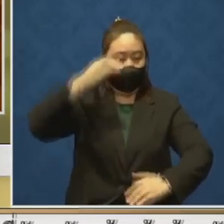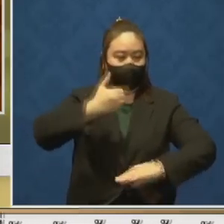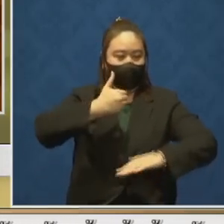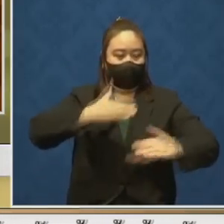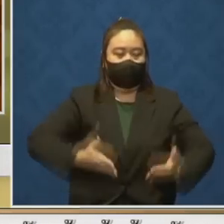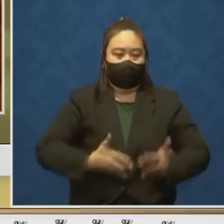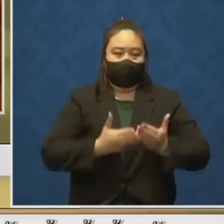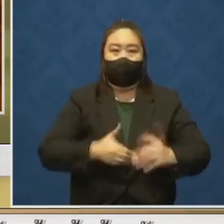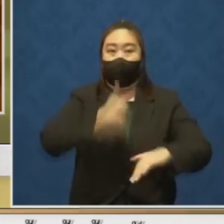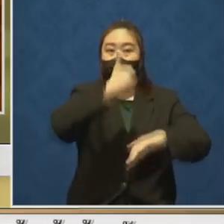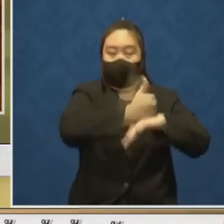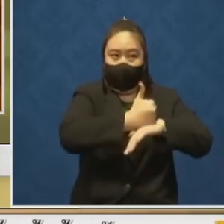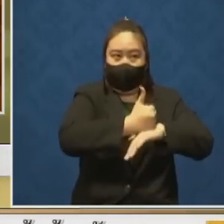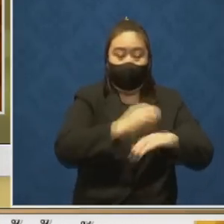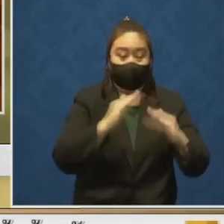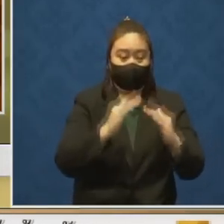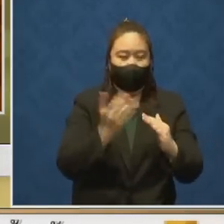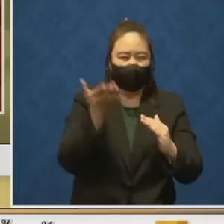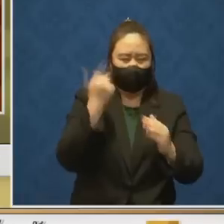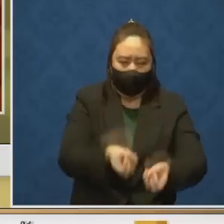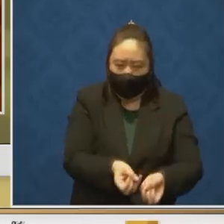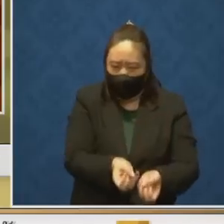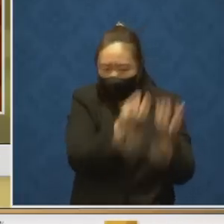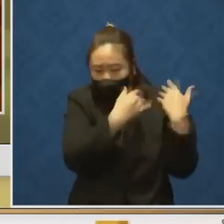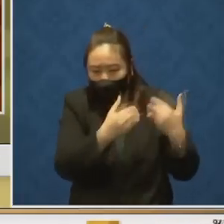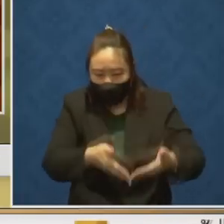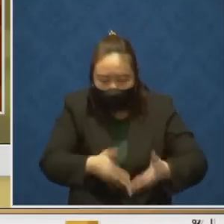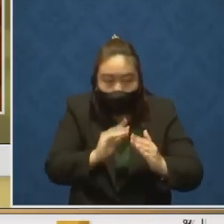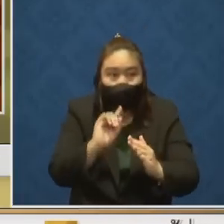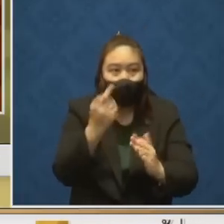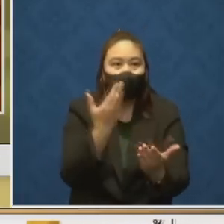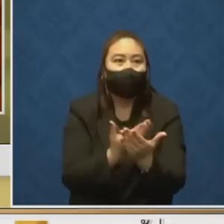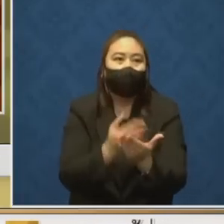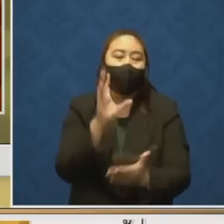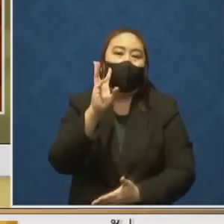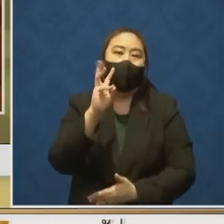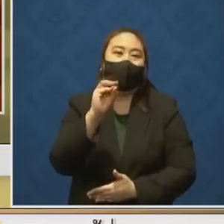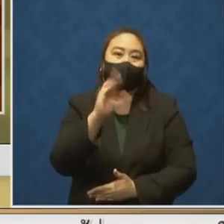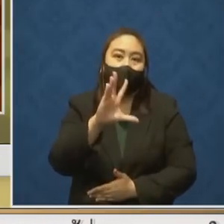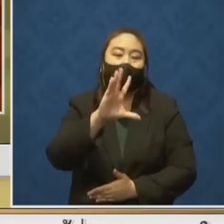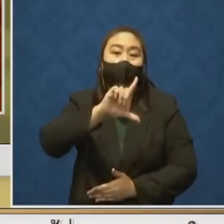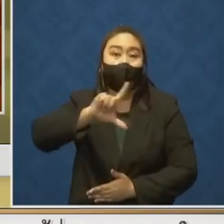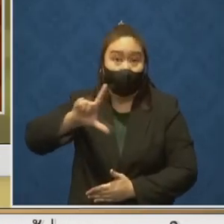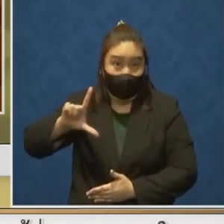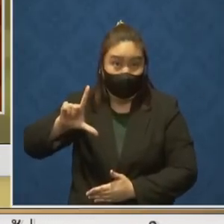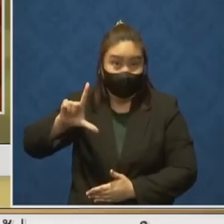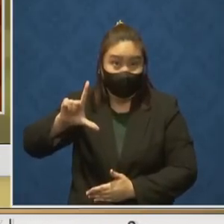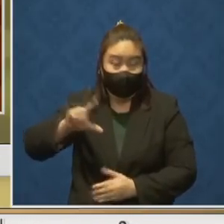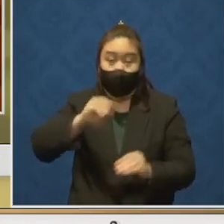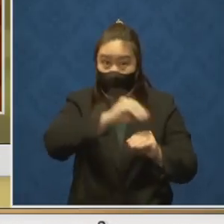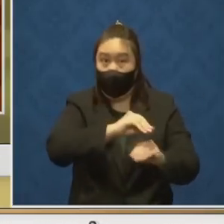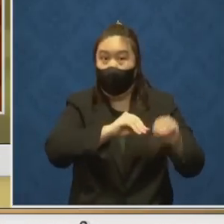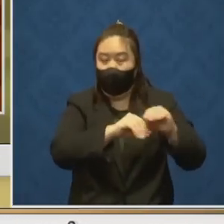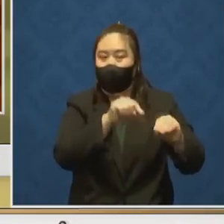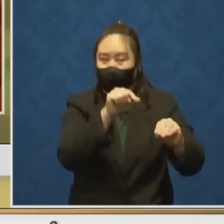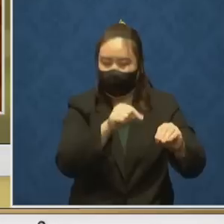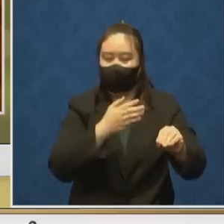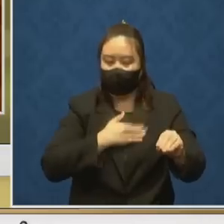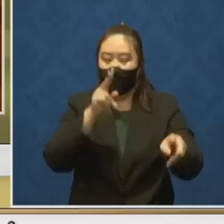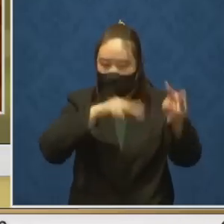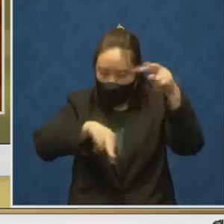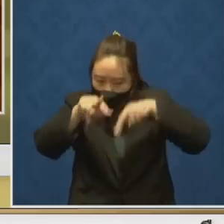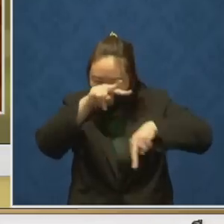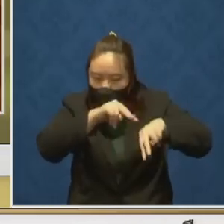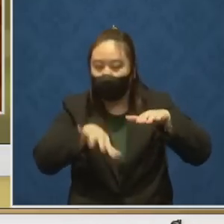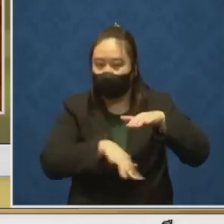พักหลงเดิมวงเงิน 65 ล้านบาทโครงการนี้ทฉไปตวสอบดูแล้พบหลกฐาน